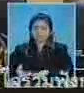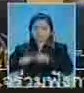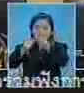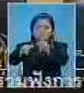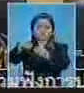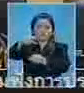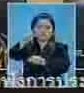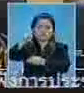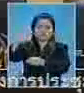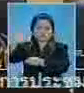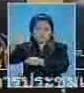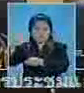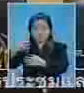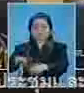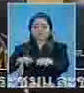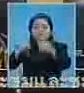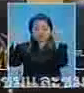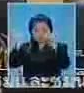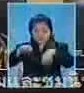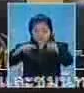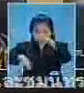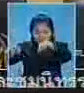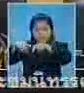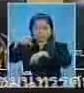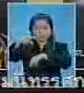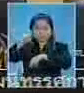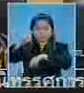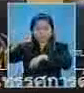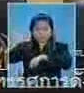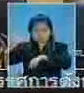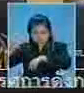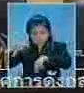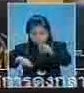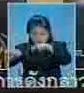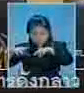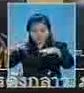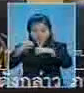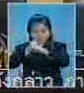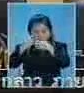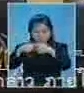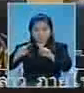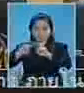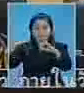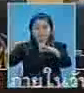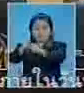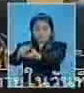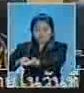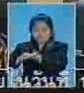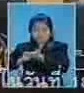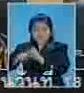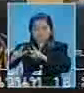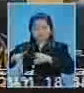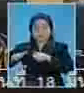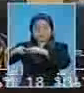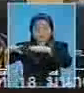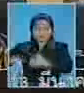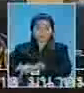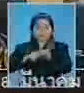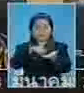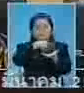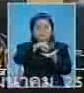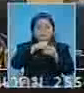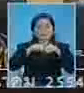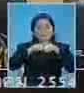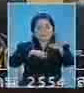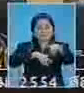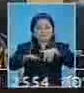ลในการพิจารณาปปช.ออกมาอย่างไรฝ่ายค้านมักจะไม่นำกลับมาเสนอให้กับพี่น้องประชาชนได้รับทราบเพราะนั้นในกรณีที่ผมต้องขออนุญาต